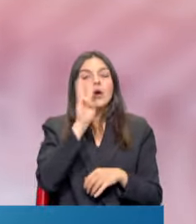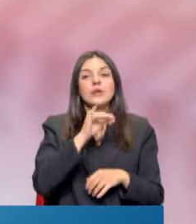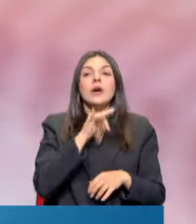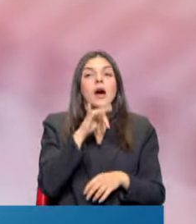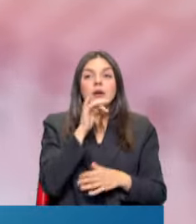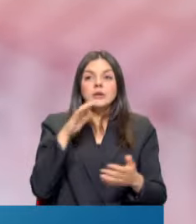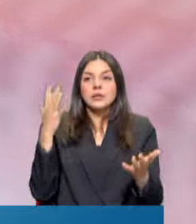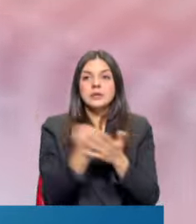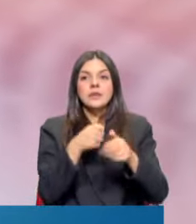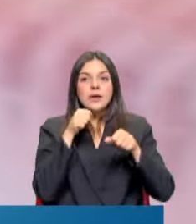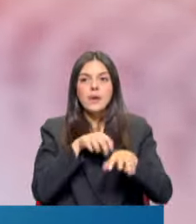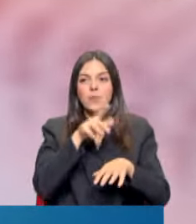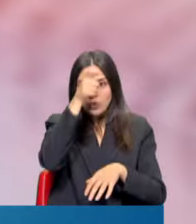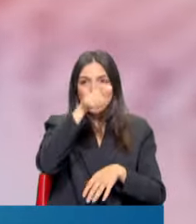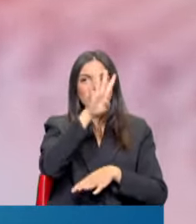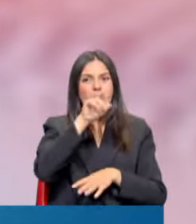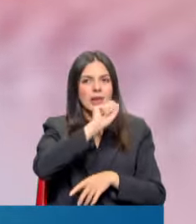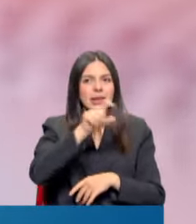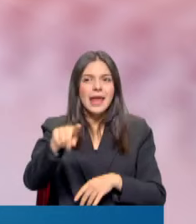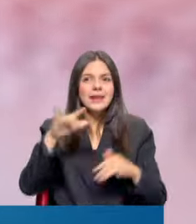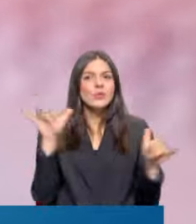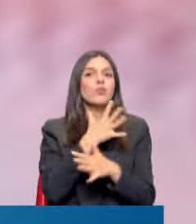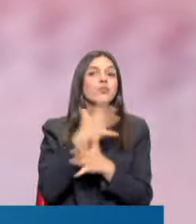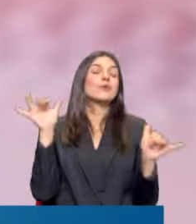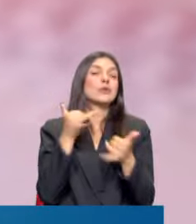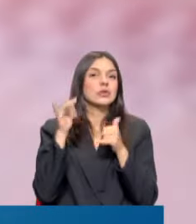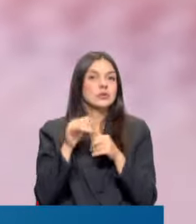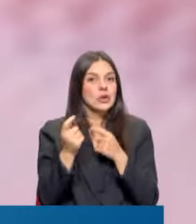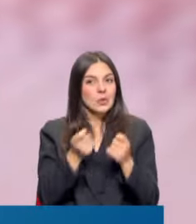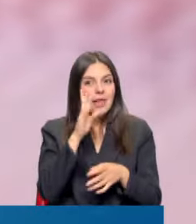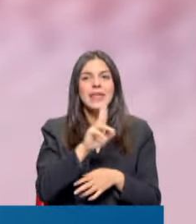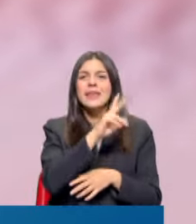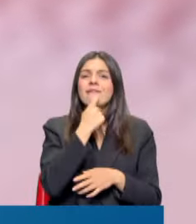ülkenin dört bir yanında büyük bir coşkuyla kutlandı. 7'den